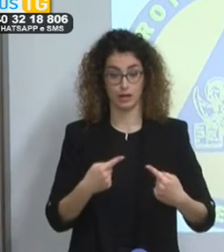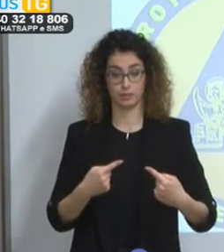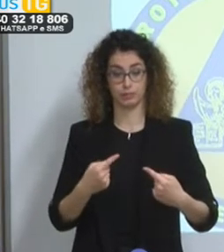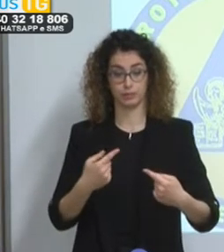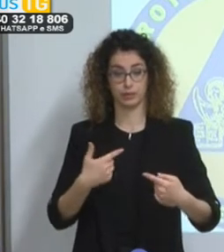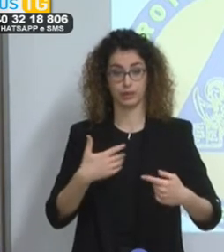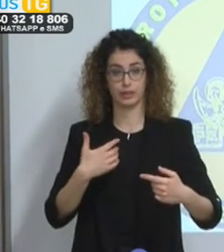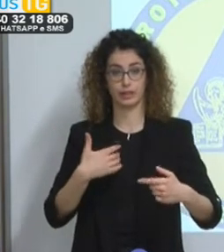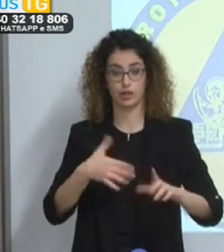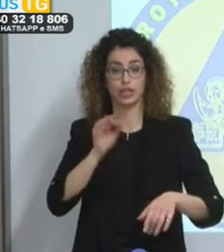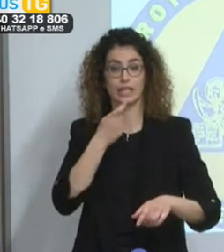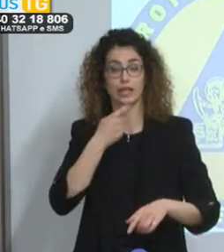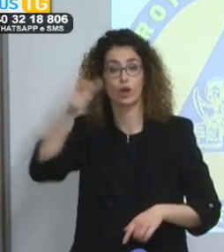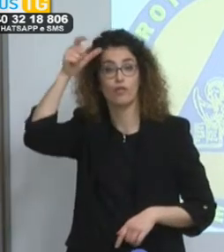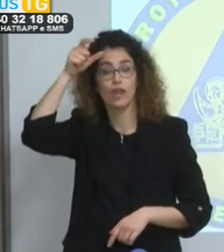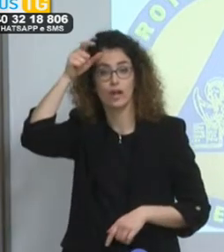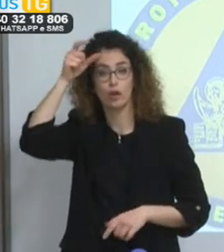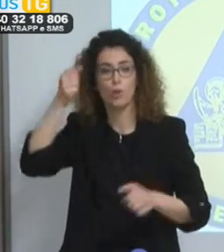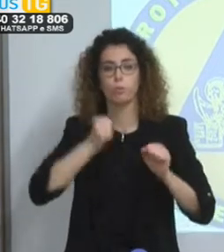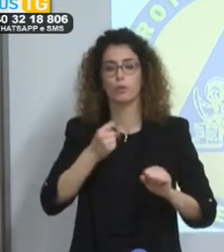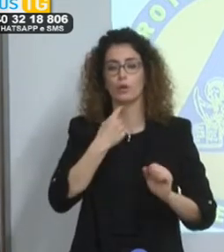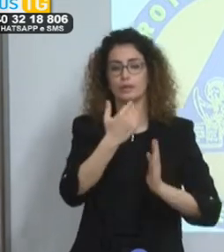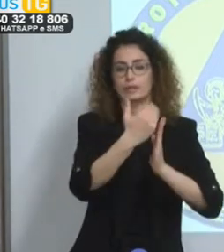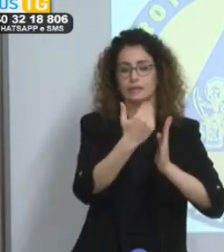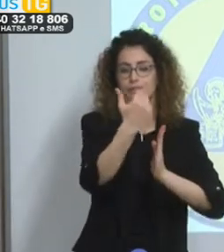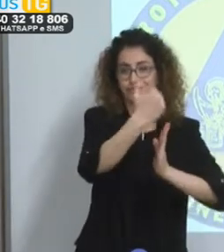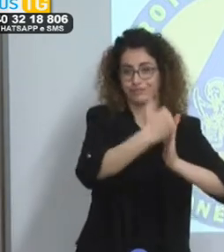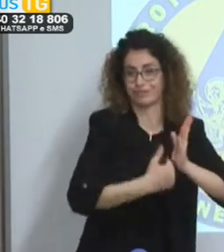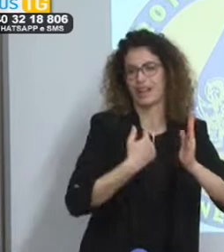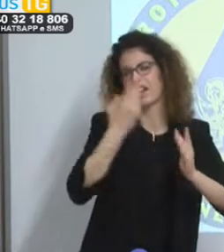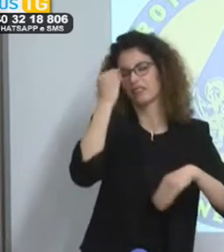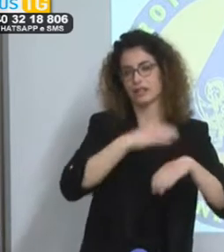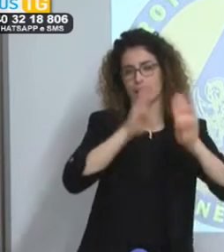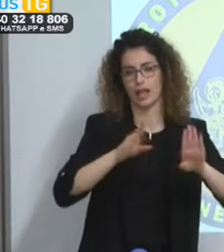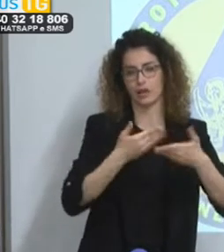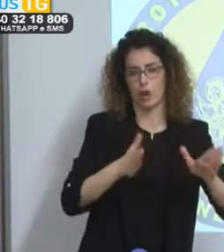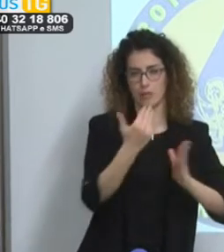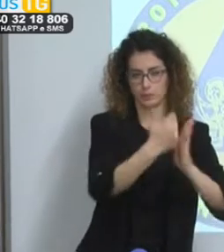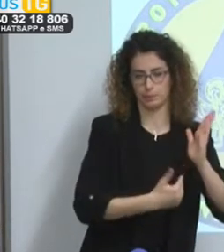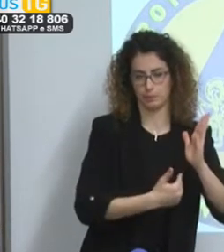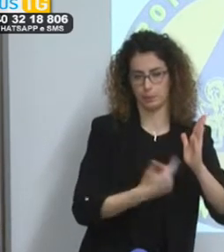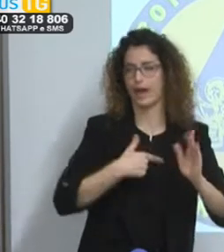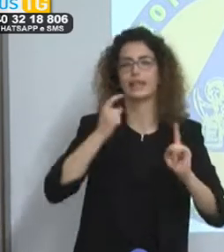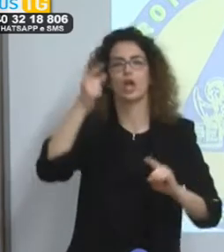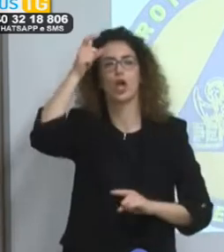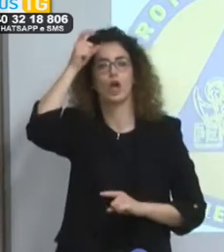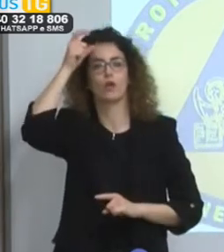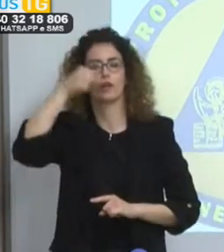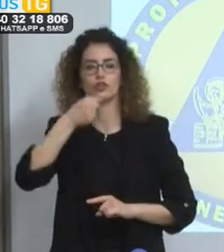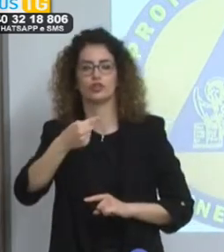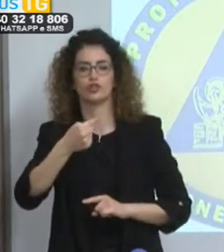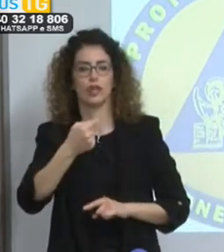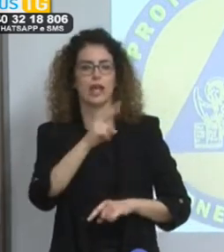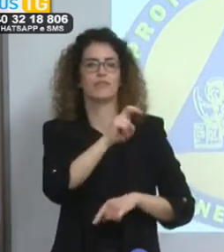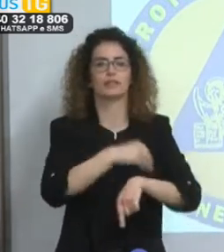possiamo fare linee guida, possiamo dire il teatro lo apri con queste linee guida, ma se il governo dice invece di aprire il 20 di aprile o poi lo devi aprire il 20 di